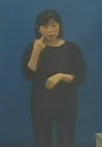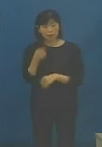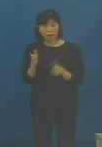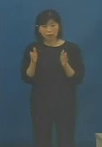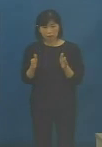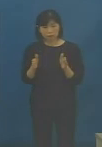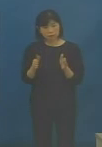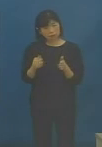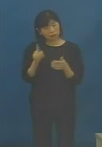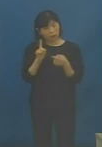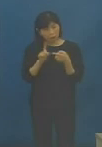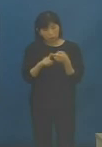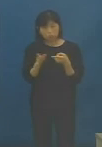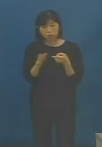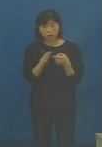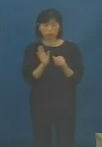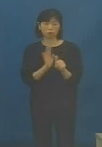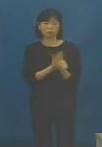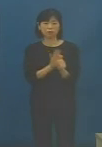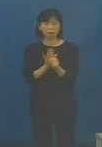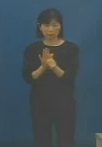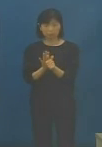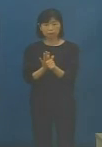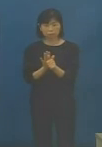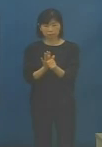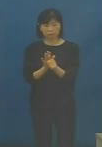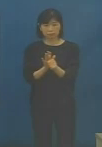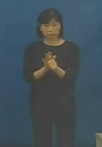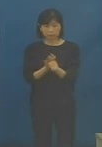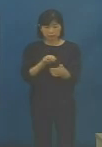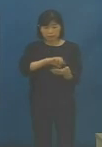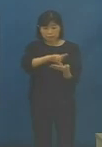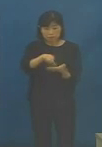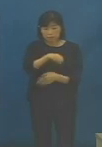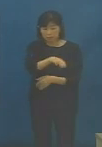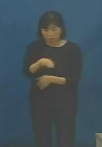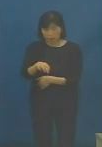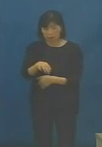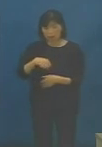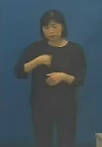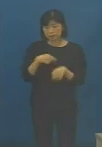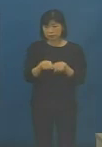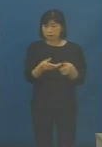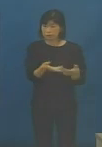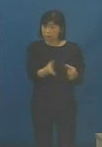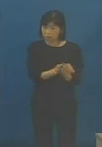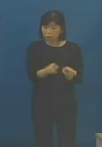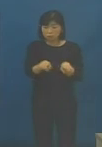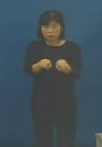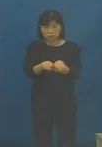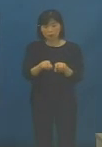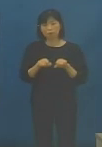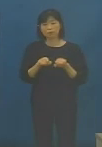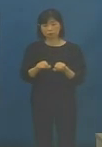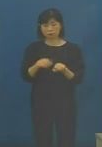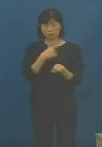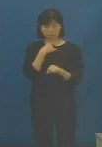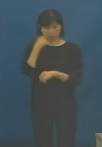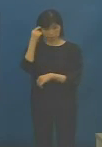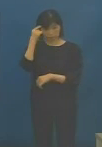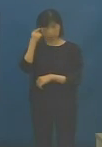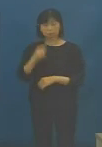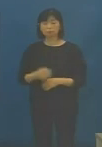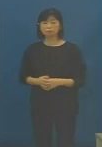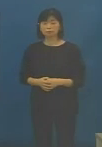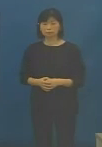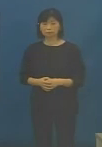当額の支援を、沿線自治体とともにやっていく、こういう事業も考えております。